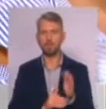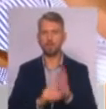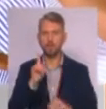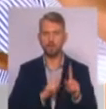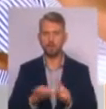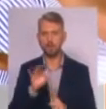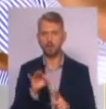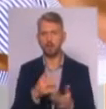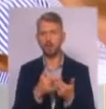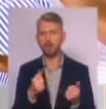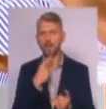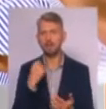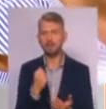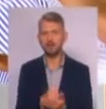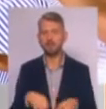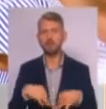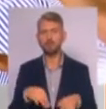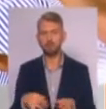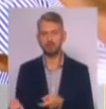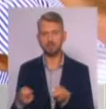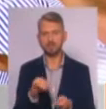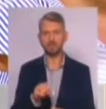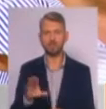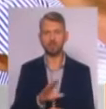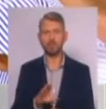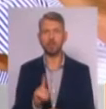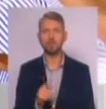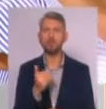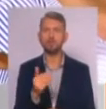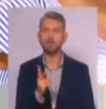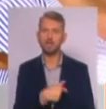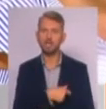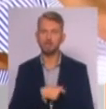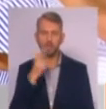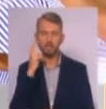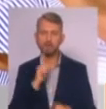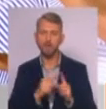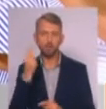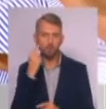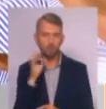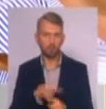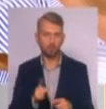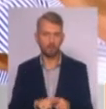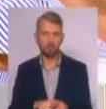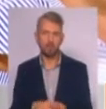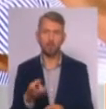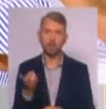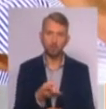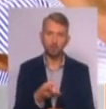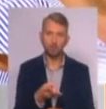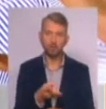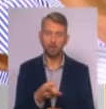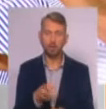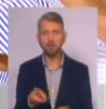насчет легализации автомобилей, привезенных из Европы. Что она, как депутат Киевради, думает по этому поводу? Стоит ли давать